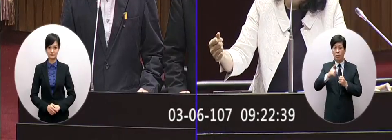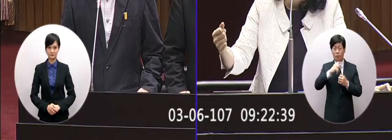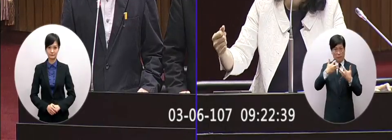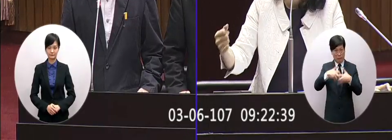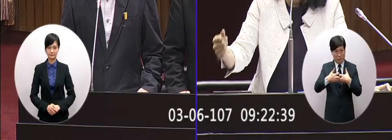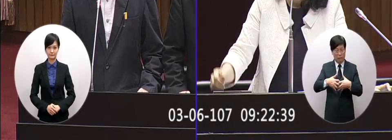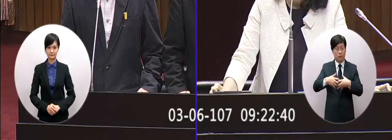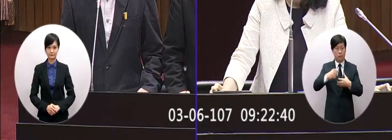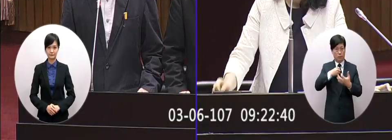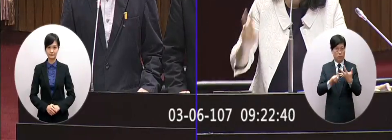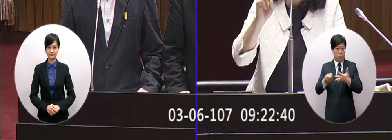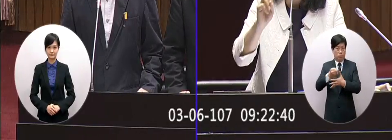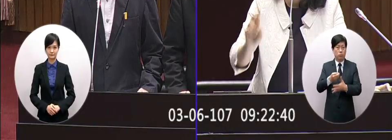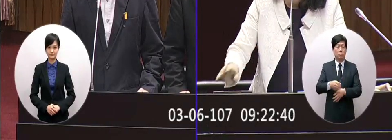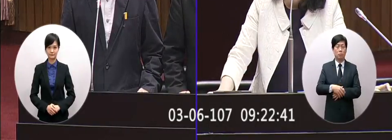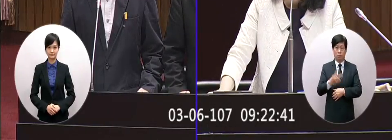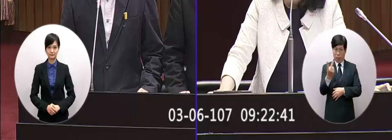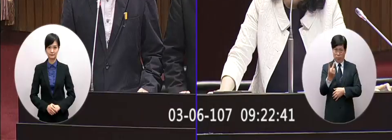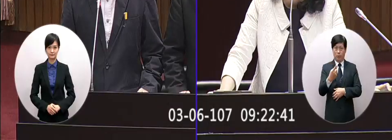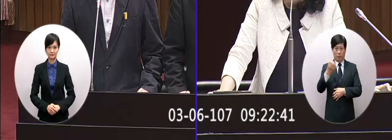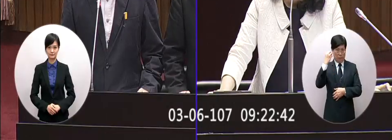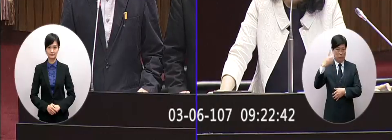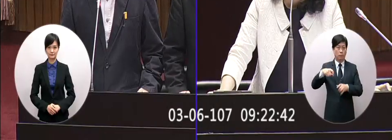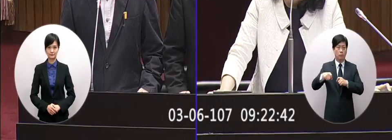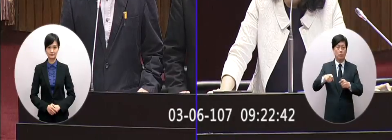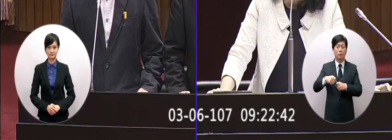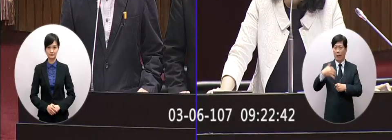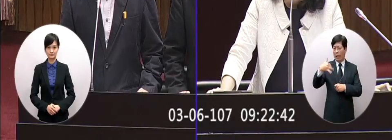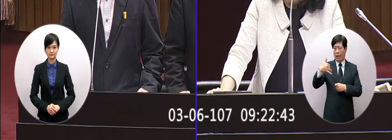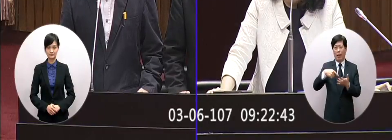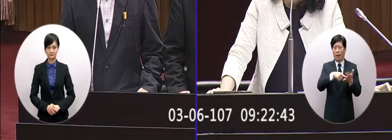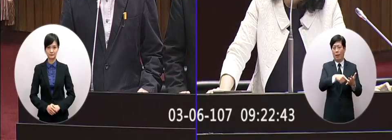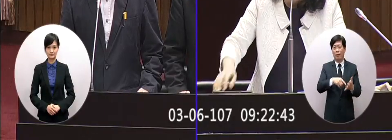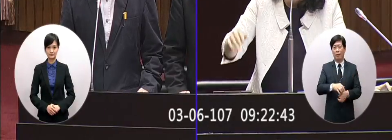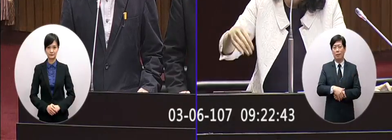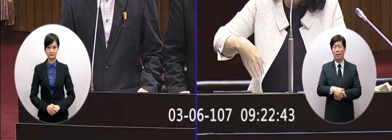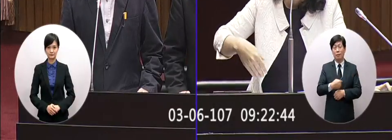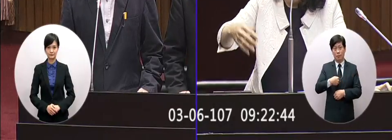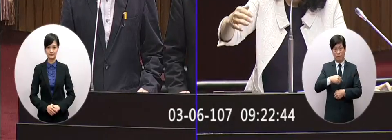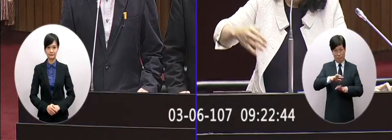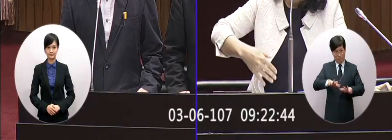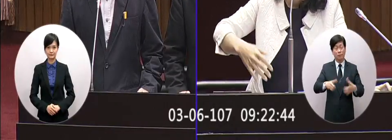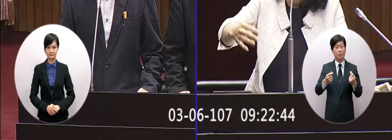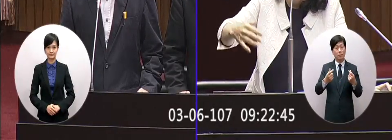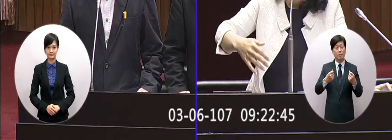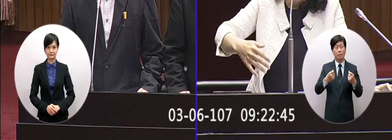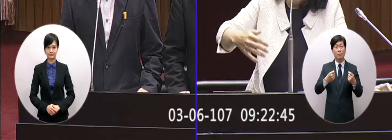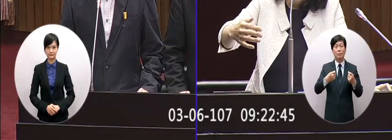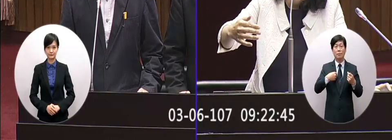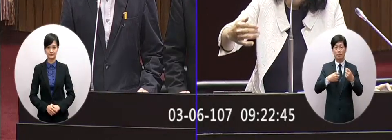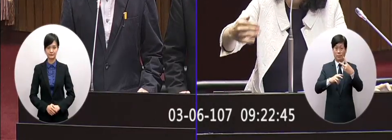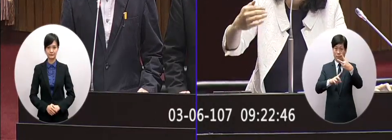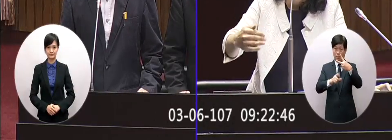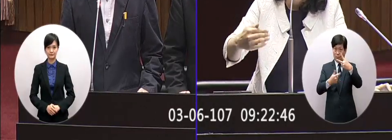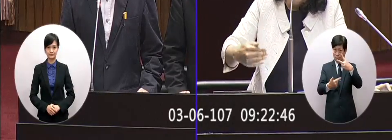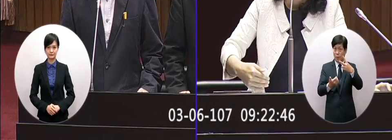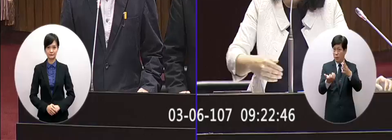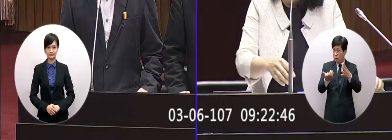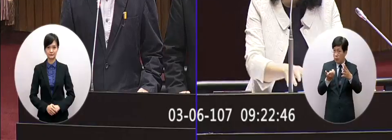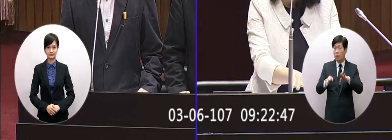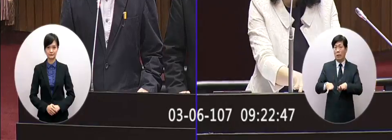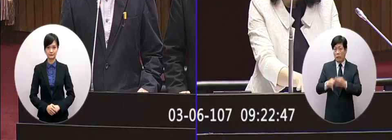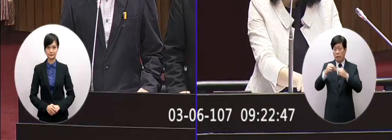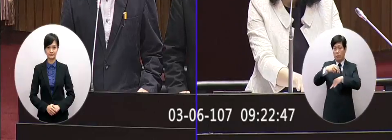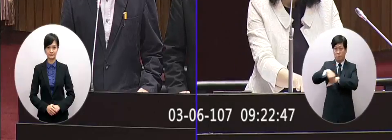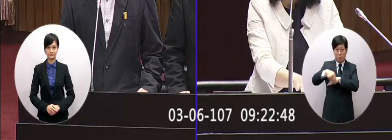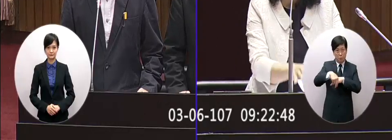施设备的提升，这两个是新兴计划还没有送，但是我们已经在2026之前就已经开